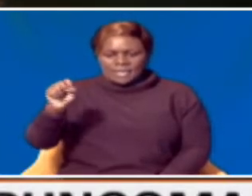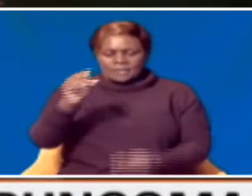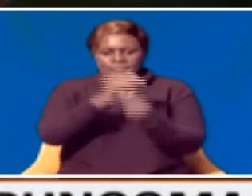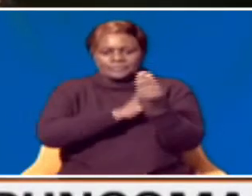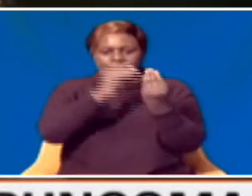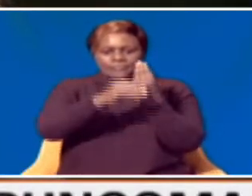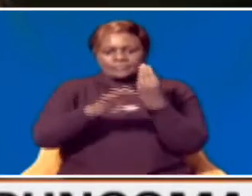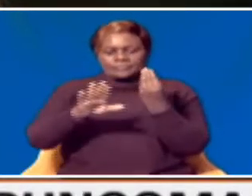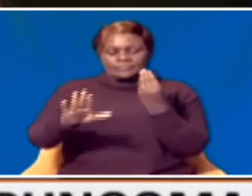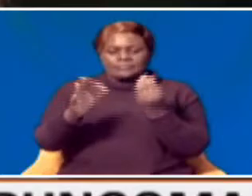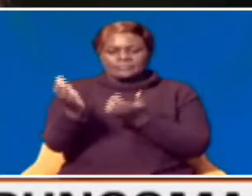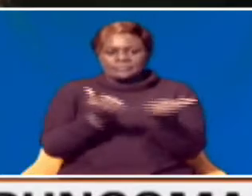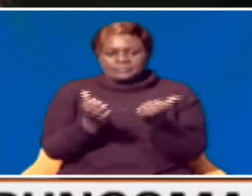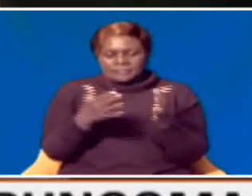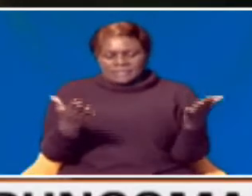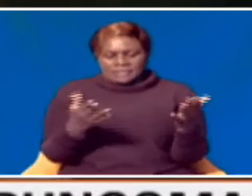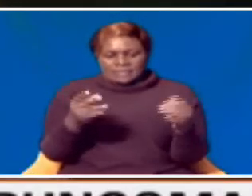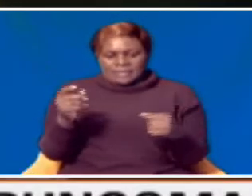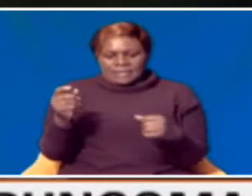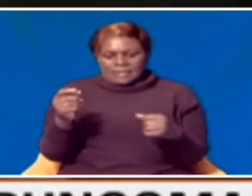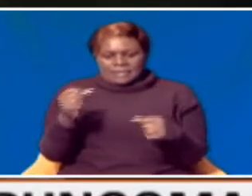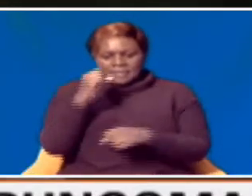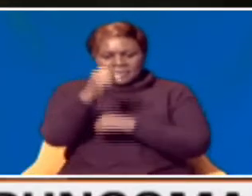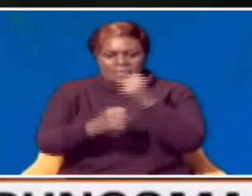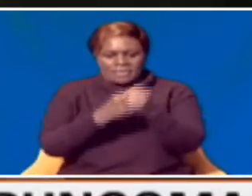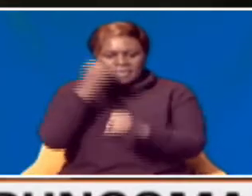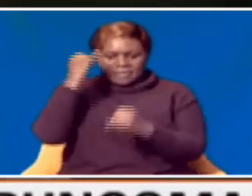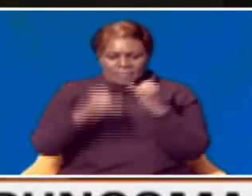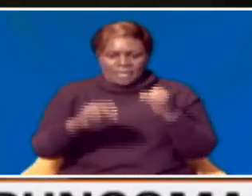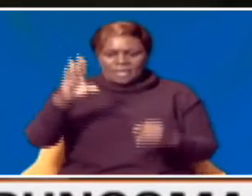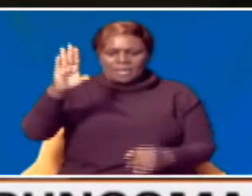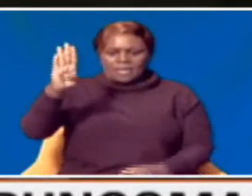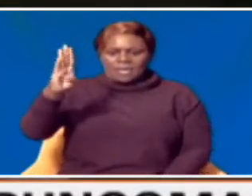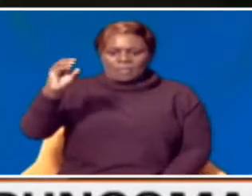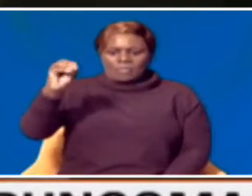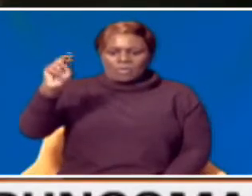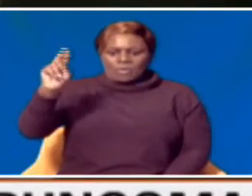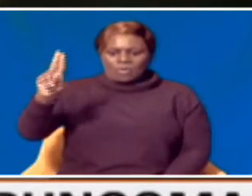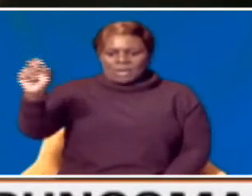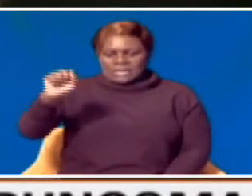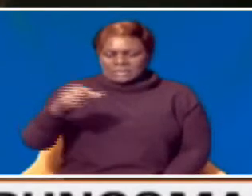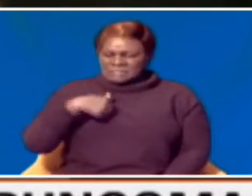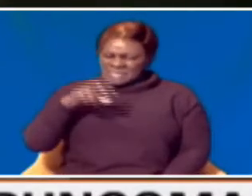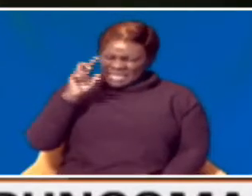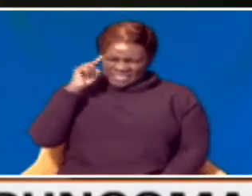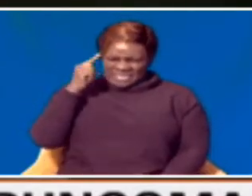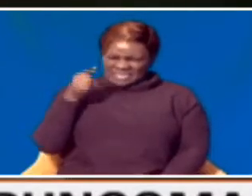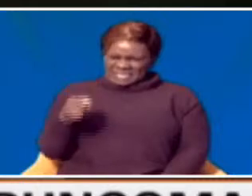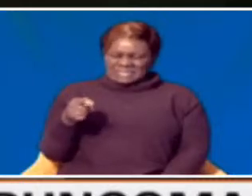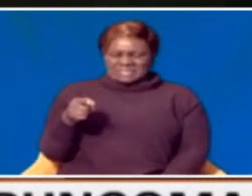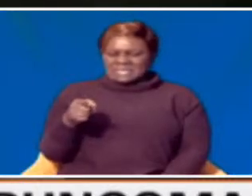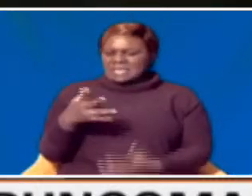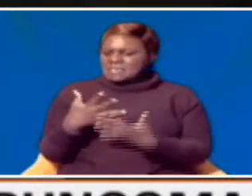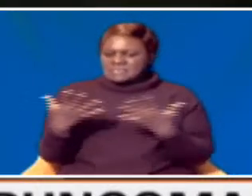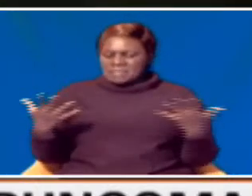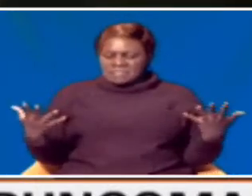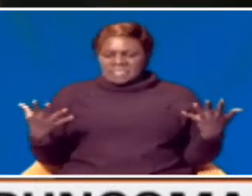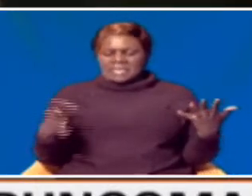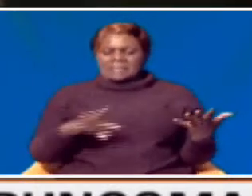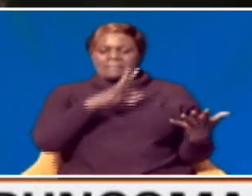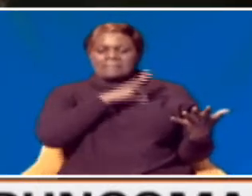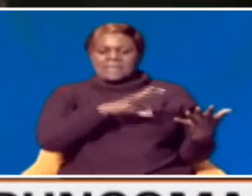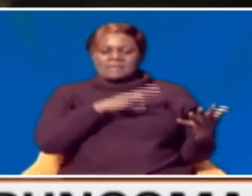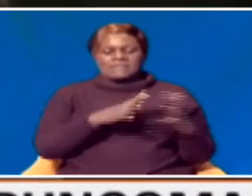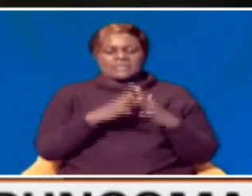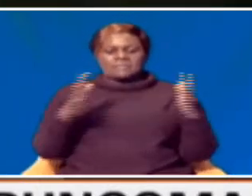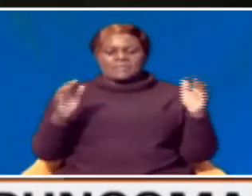yao wanapouza, pengine mwisho wa mwaka kuna ile bonus ambayo watapata. So mimi naona hicho ni kitu ambacho ni faida